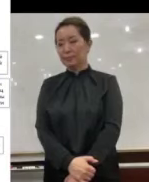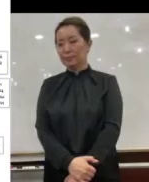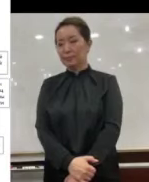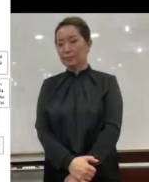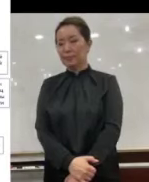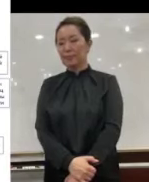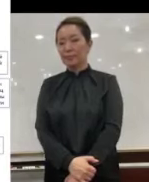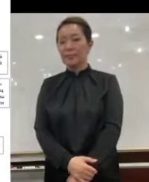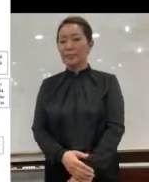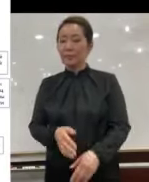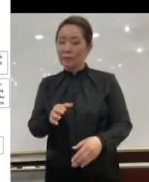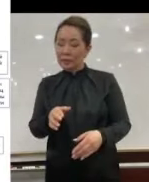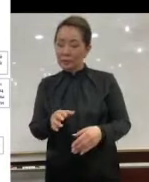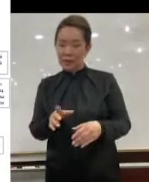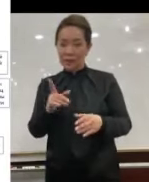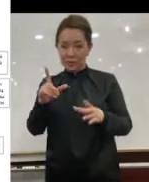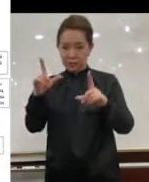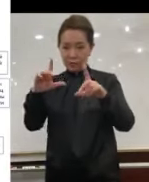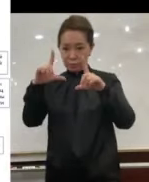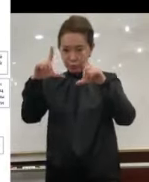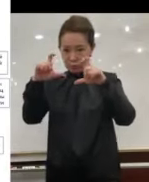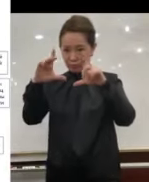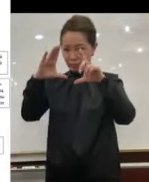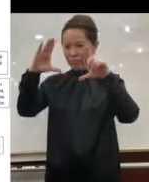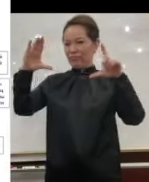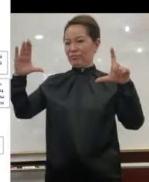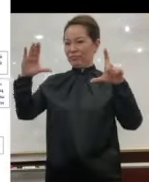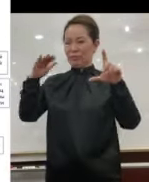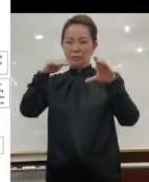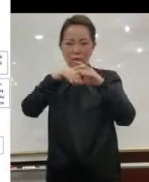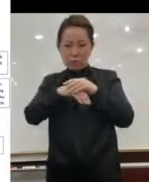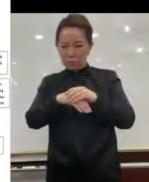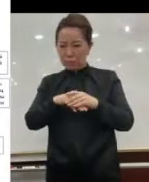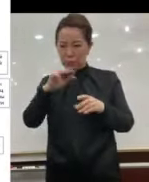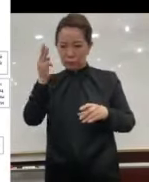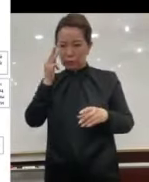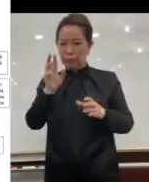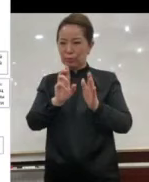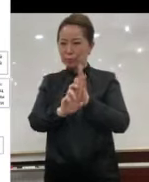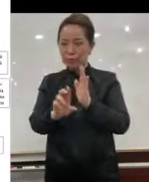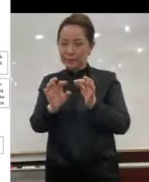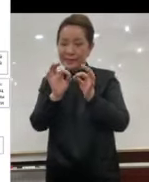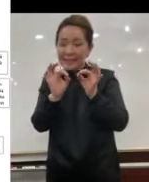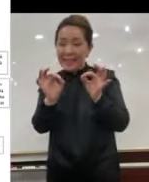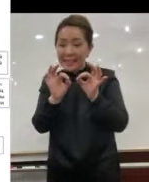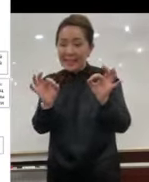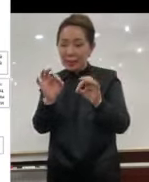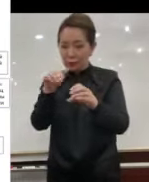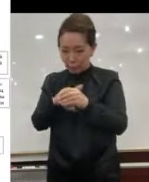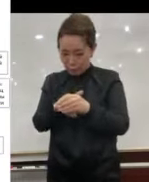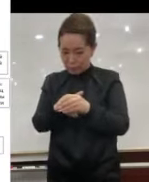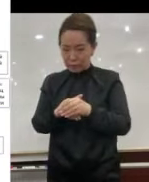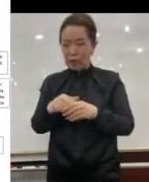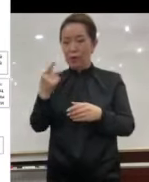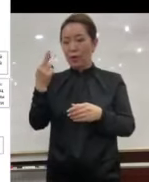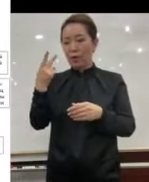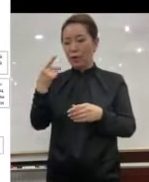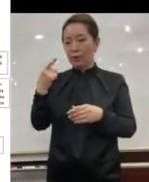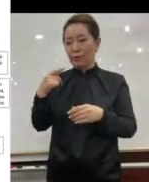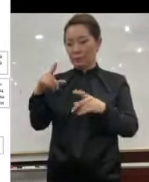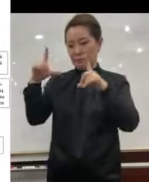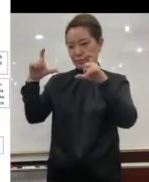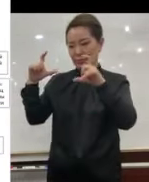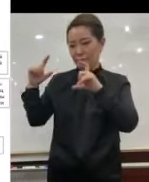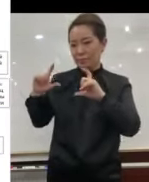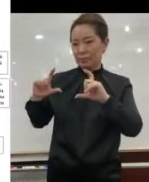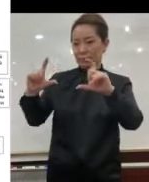Тэгэхээр нэлээ бас яг нэг дэлгэцтээр хийх боломжгүй их нарийн зүйлүүдийг тусгаж өгсөн учраас хоёр слайдд хувааж